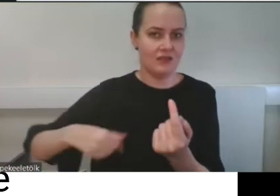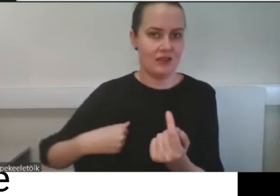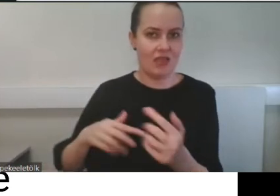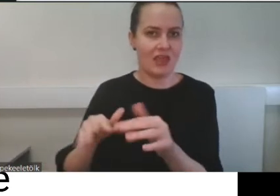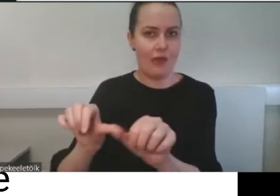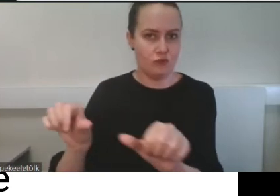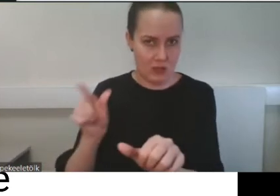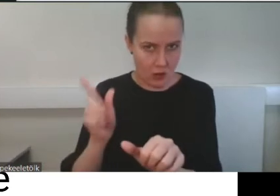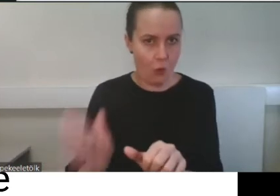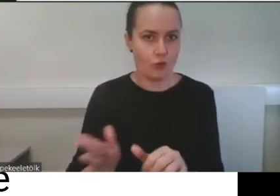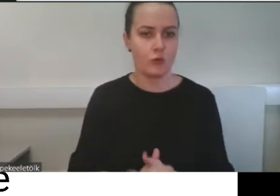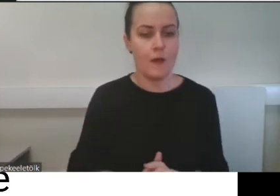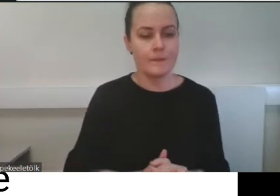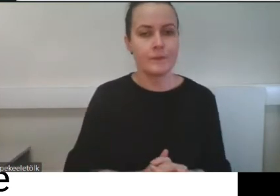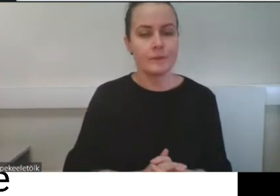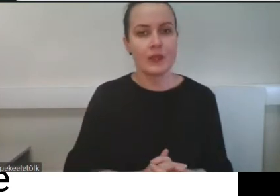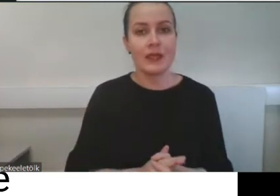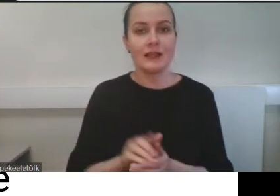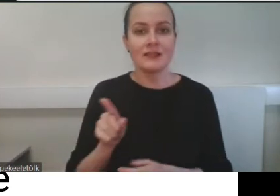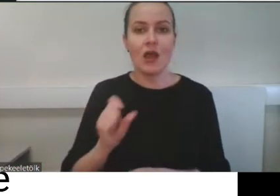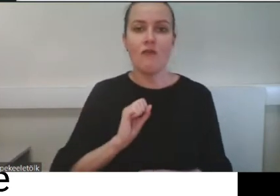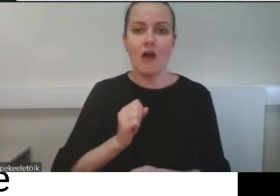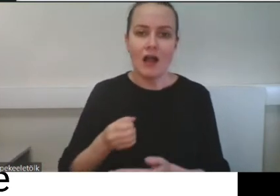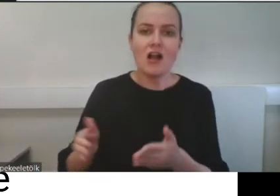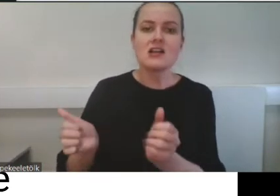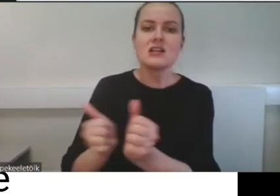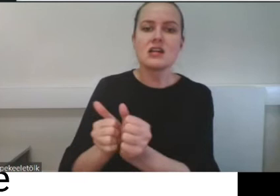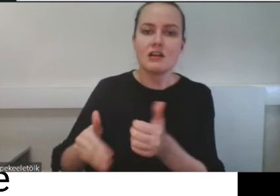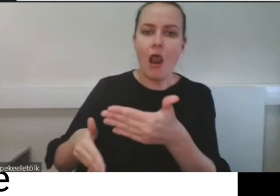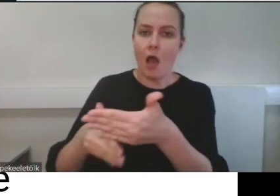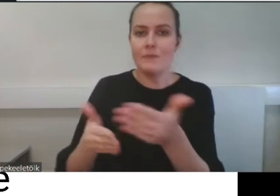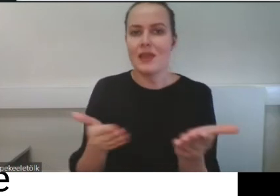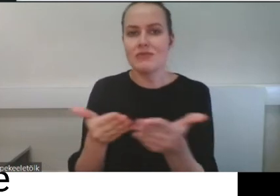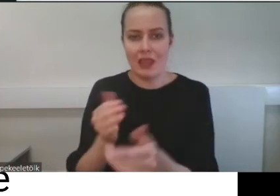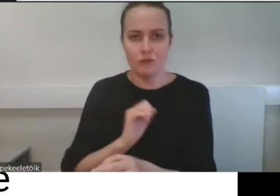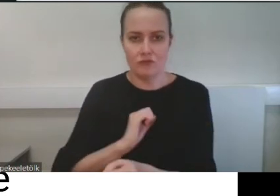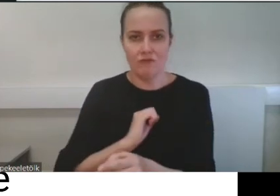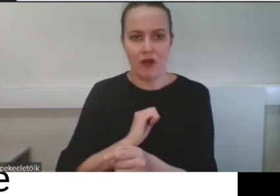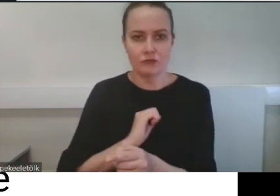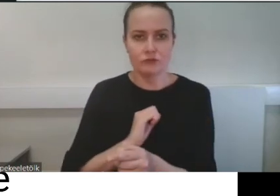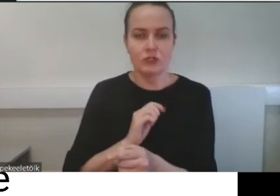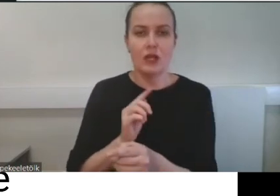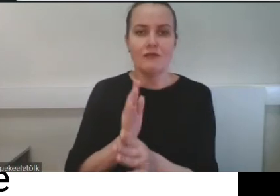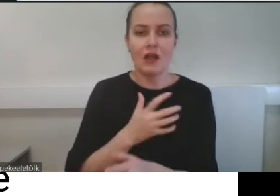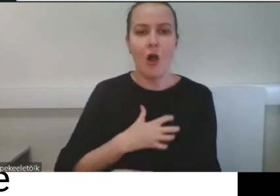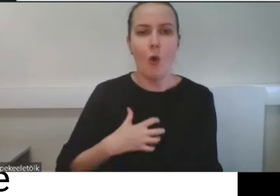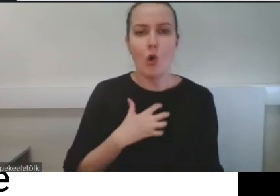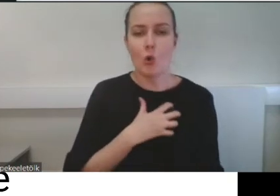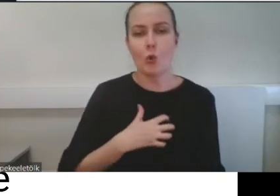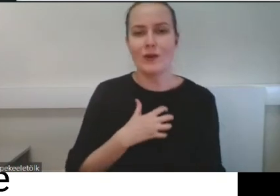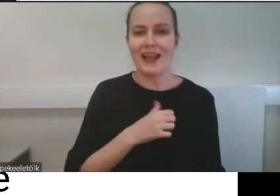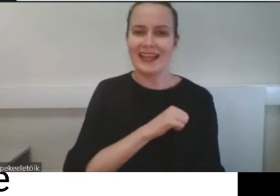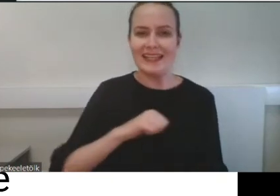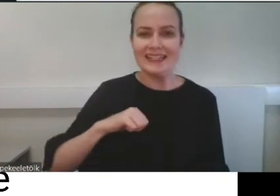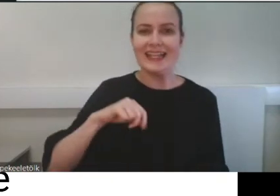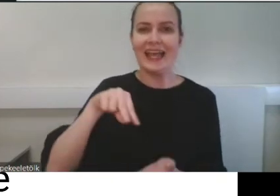terviklikus, täpsus, ja kõik inimesed on siis võrdselt selles registriandmete valimis nagu esindatud.